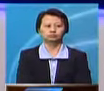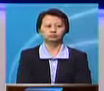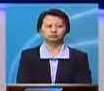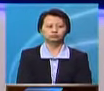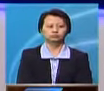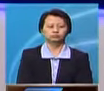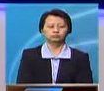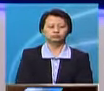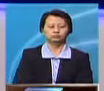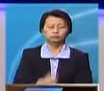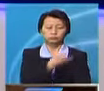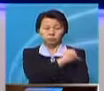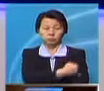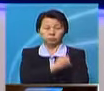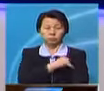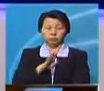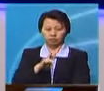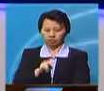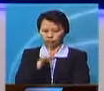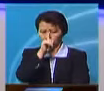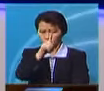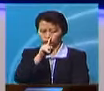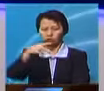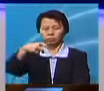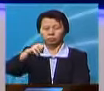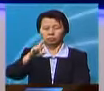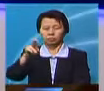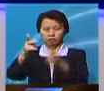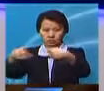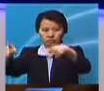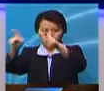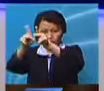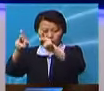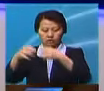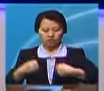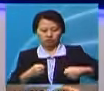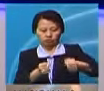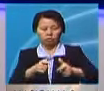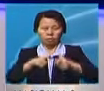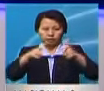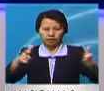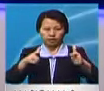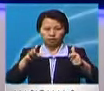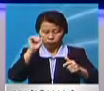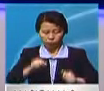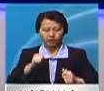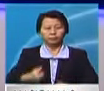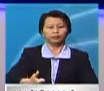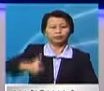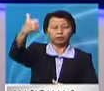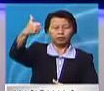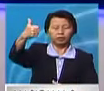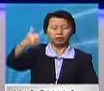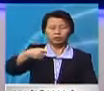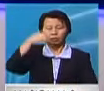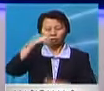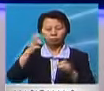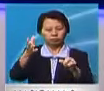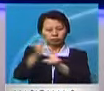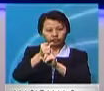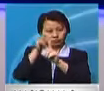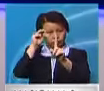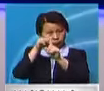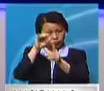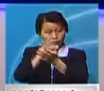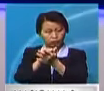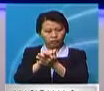Jenderal BN akan memastikan PRK Parlimen Kuala Kangsar dan Sungai Besar berpihak kepada parti berkenaan. Untuk mencapai matlamat